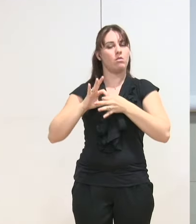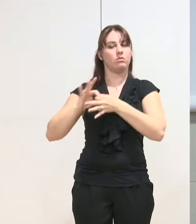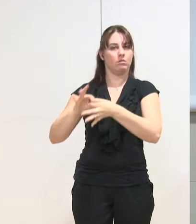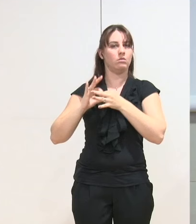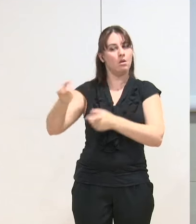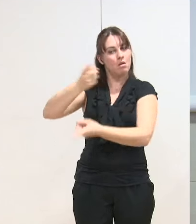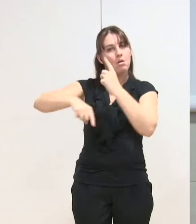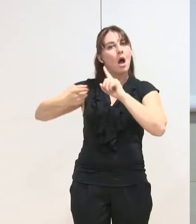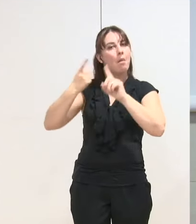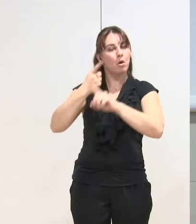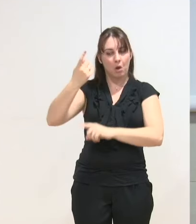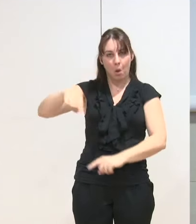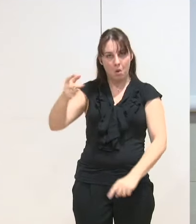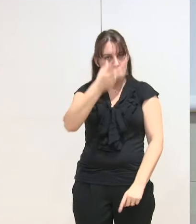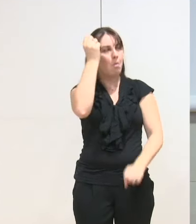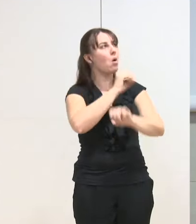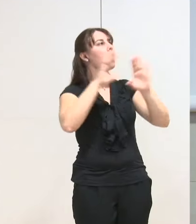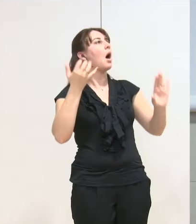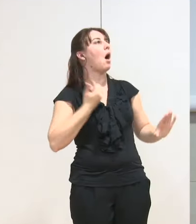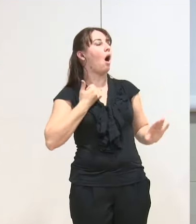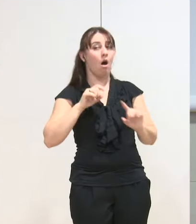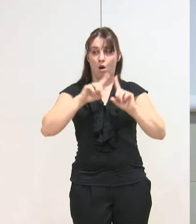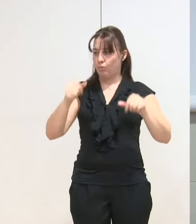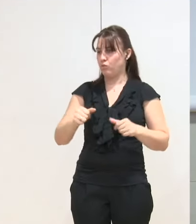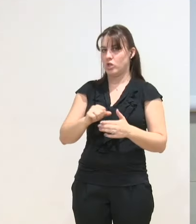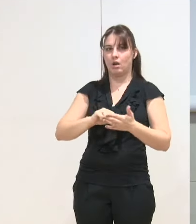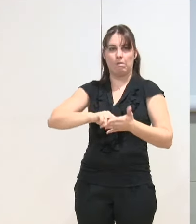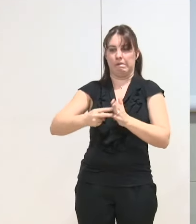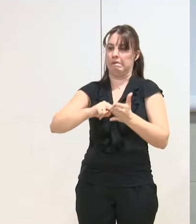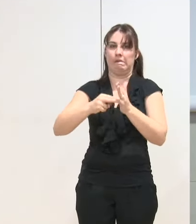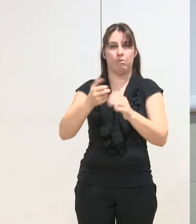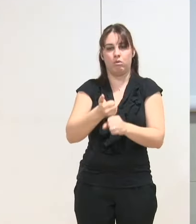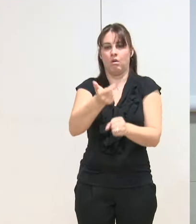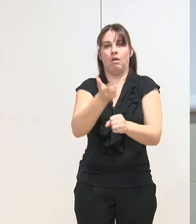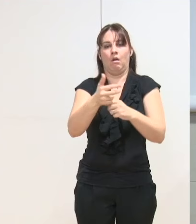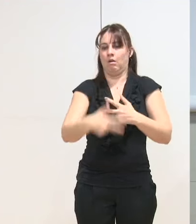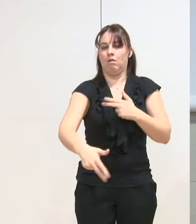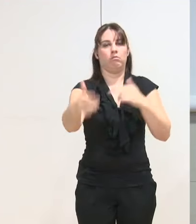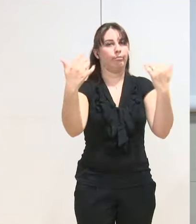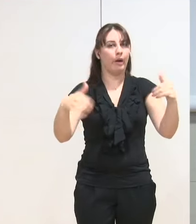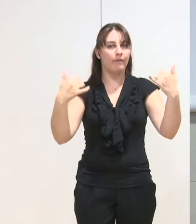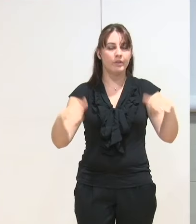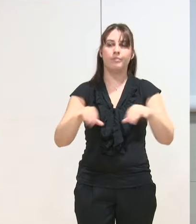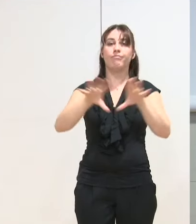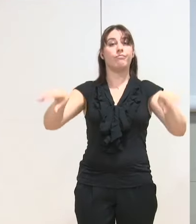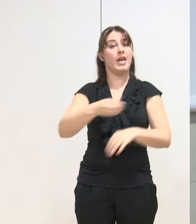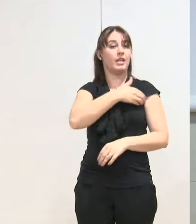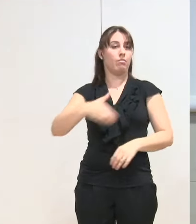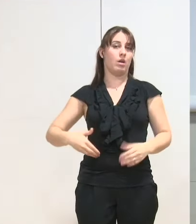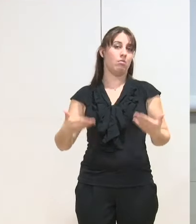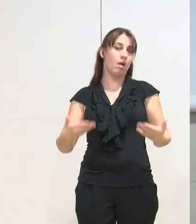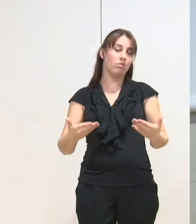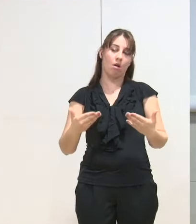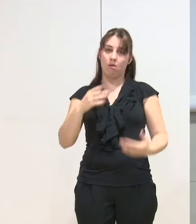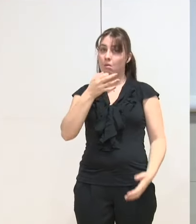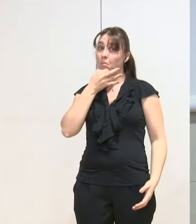train de se passer et que les budgets vont devenir de plus en plus contraint dans les années à venir pour l'équipe municipale c'est l'occationion de démontrer